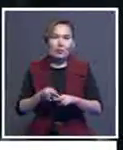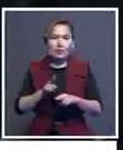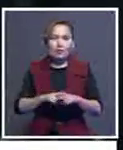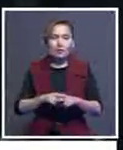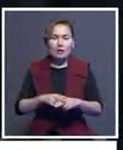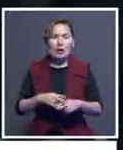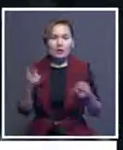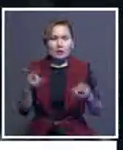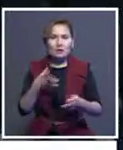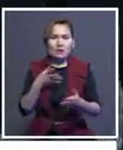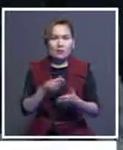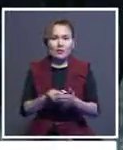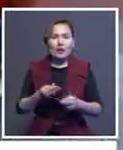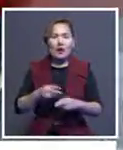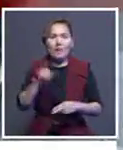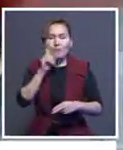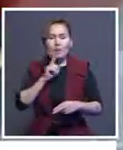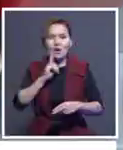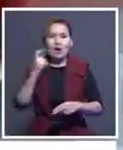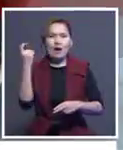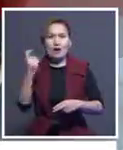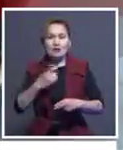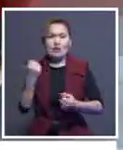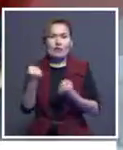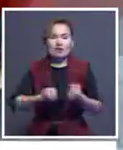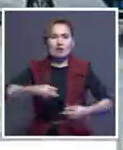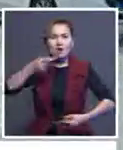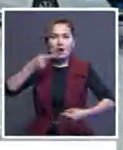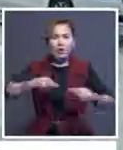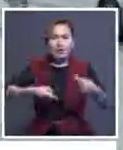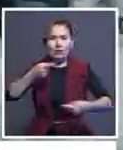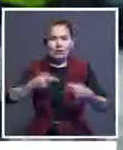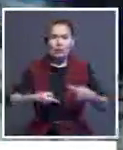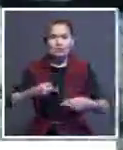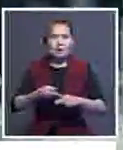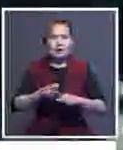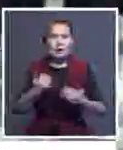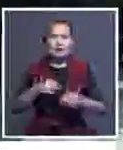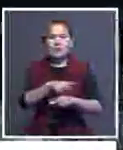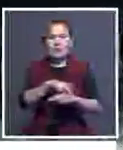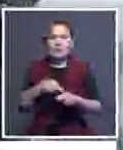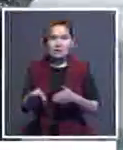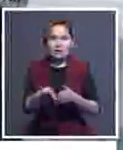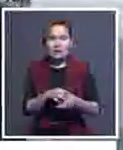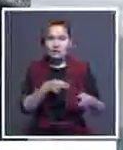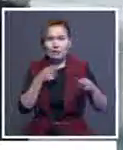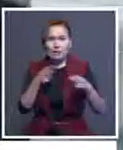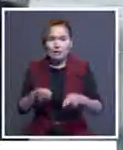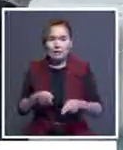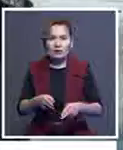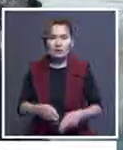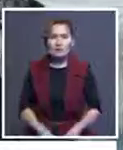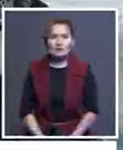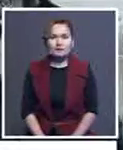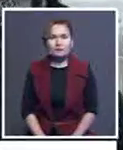түсіремін. Екі жақ сол күйі келісімге келе алмады. Дауласқан жұртты басу үшін тәртіп сақшылары келіп жетті. Жерде тұрып,